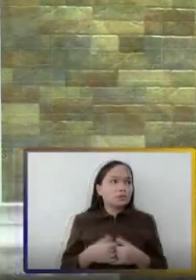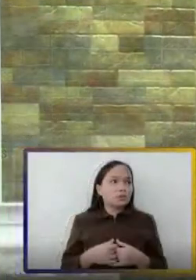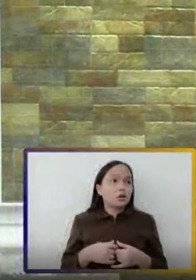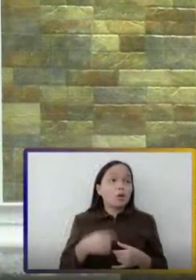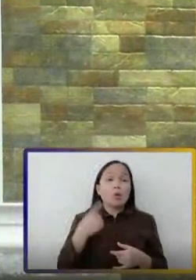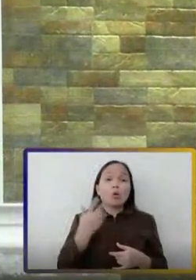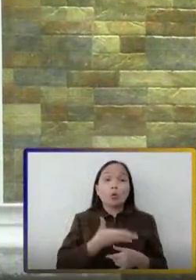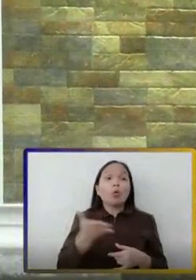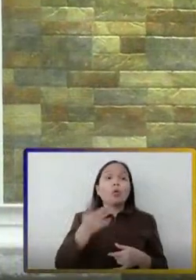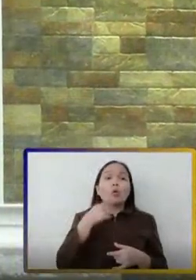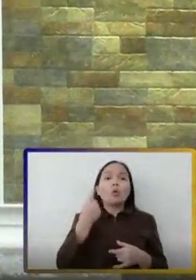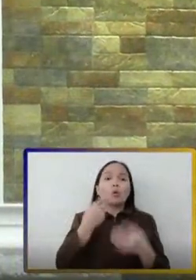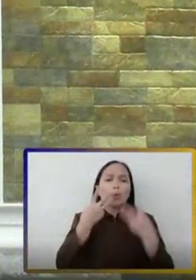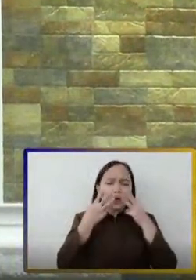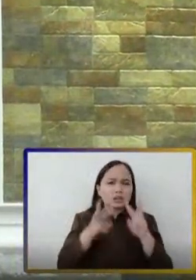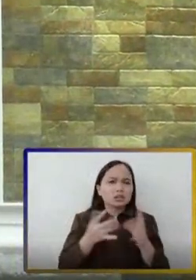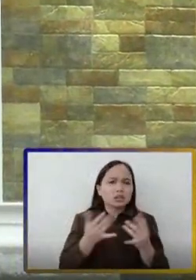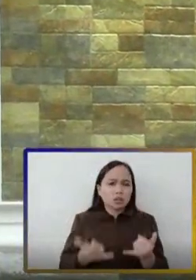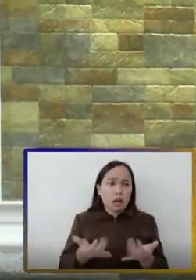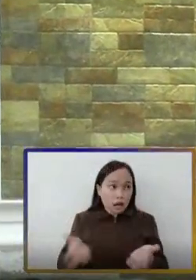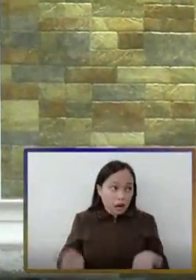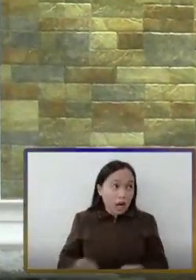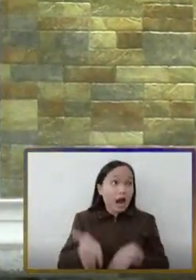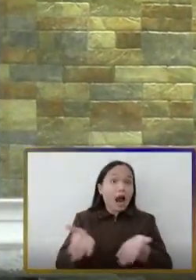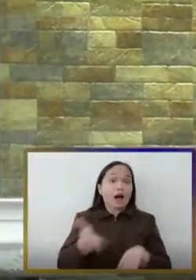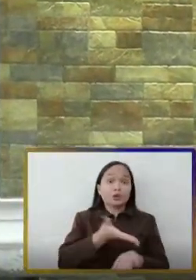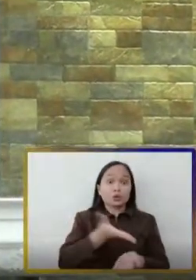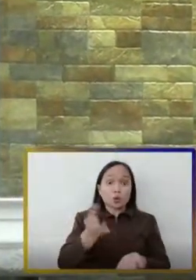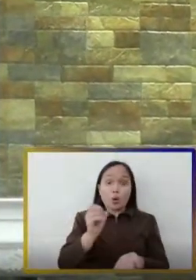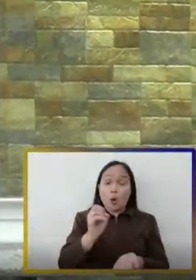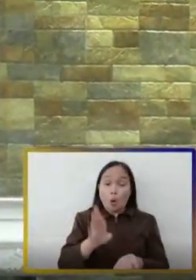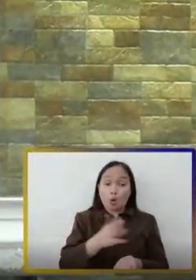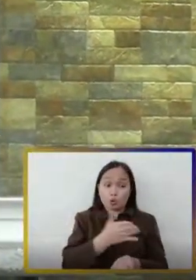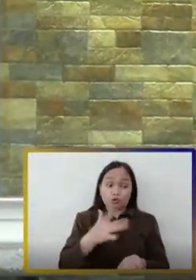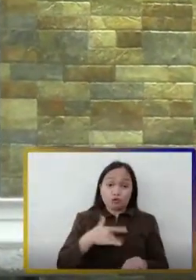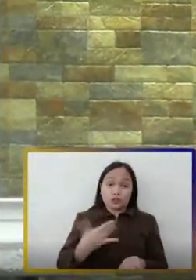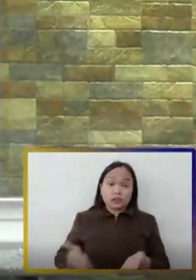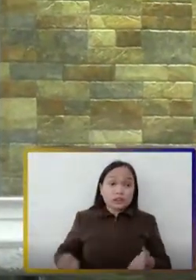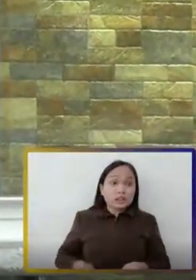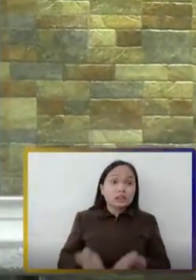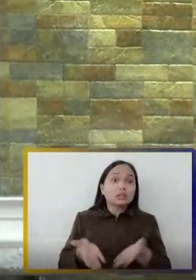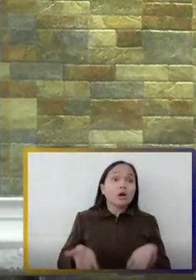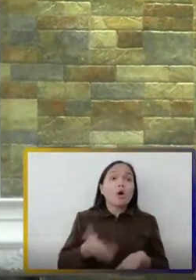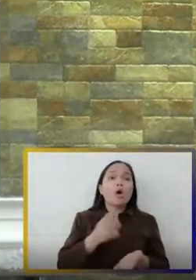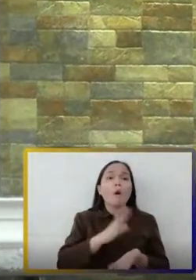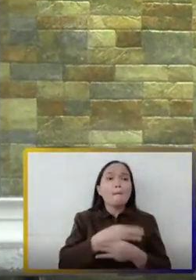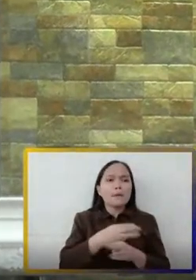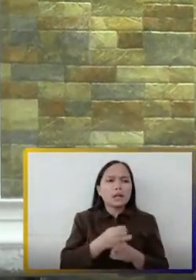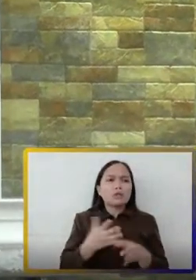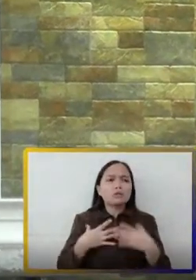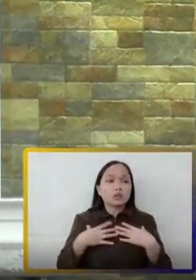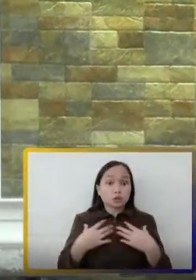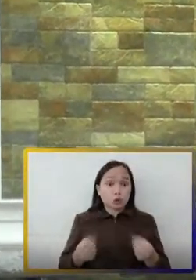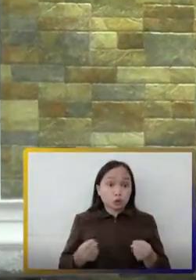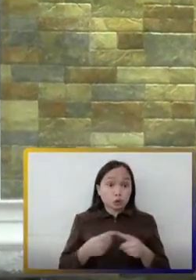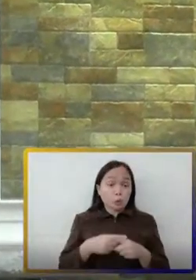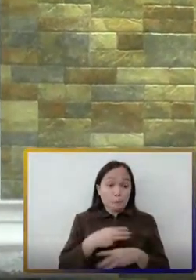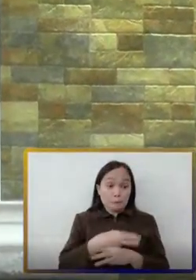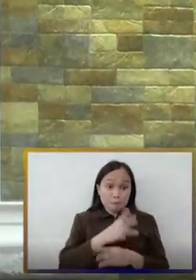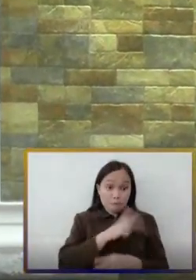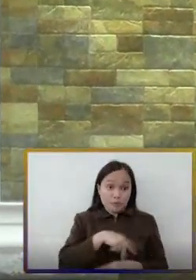rito, ini-encourage ka ba? O nai-encourage ka ba? O pinatitibay ka ba para ma-please mo ang